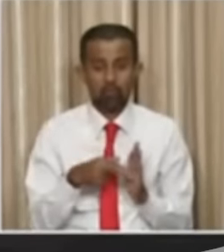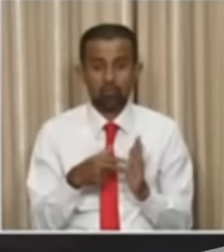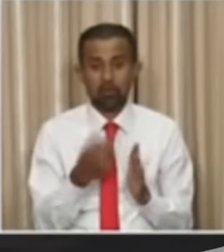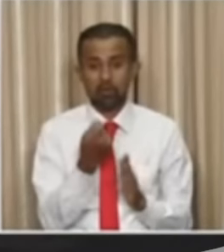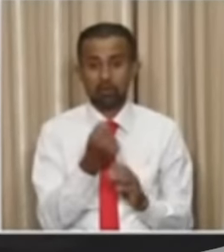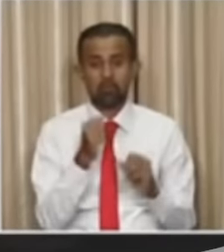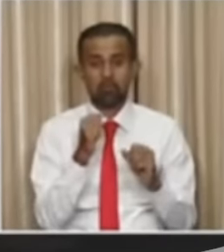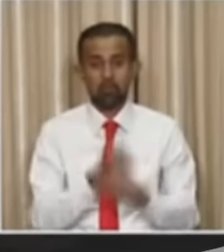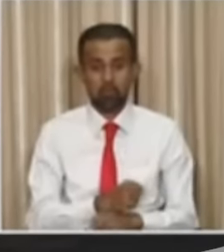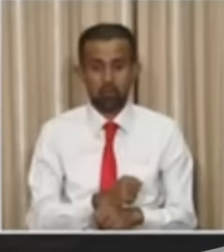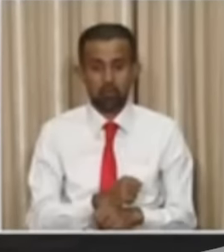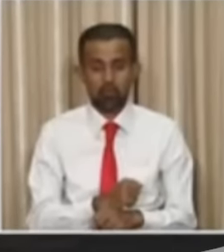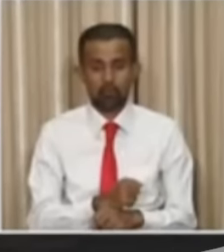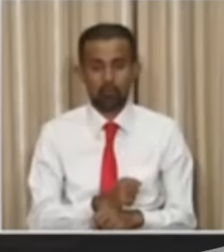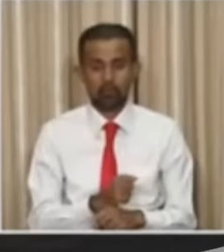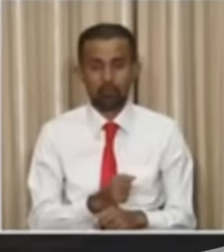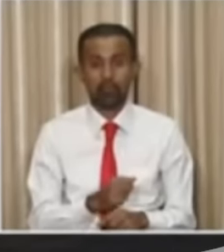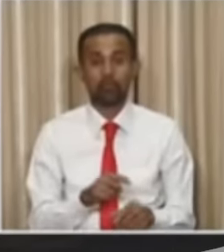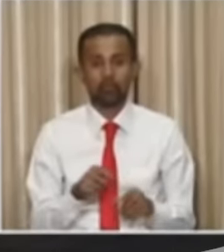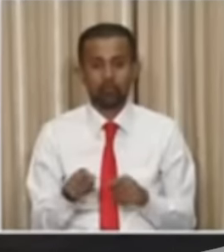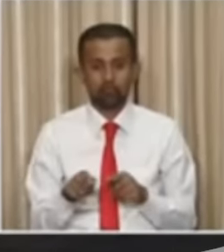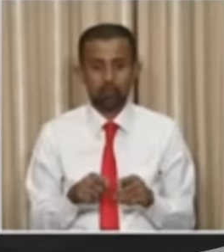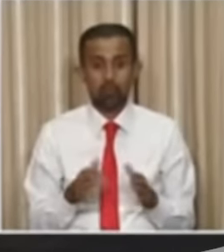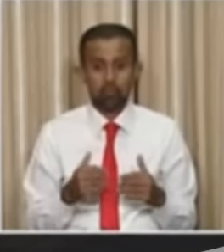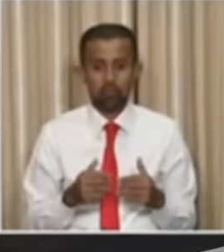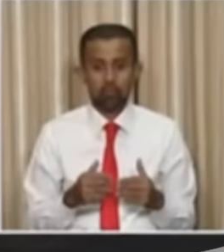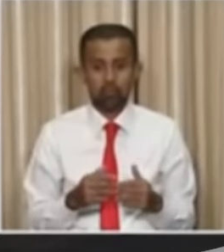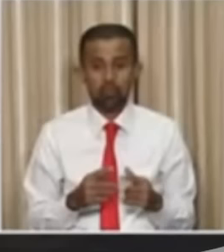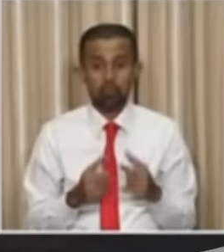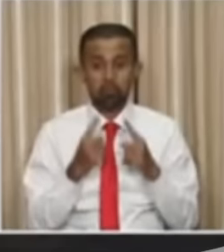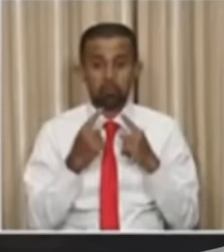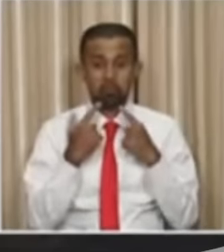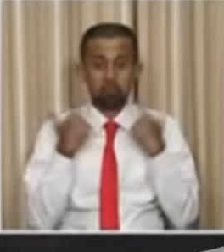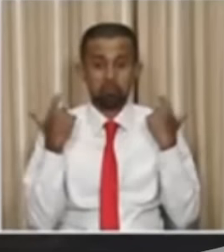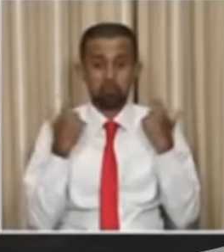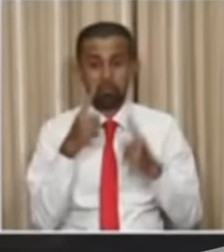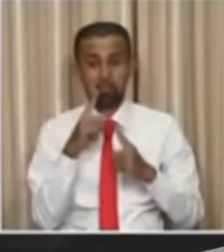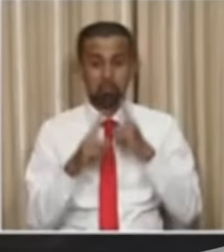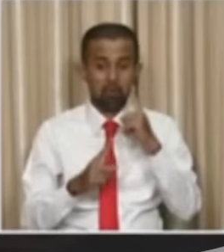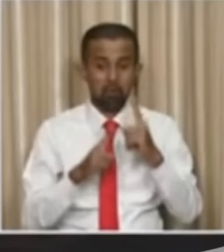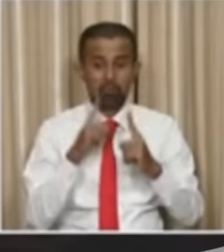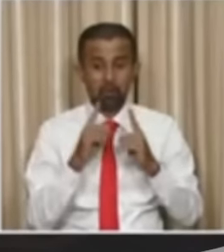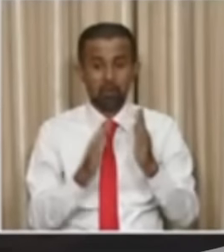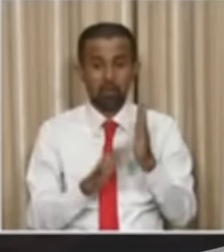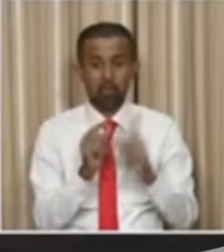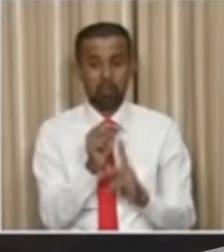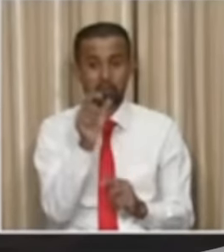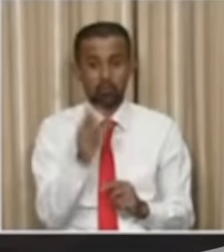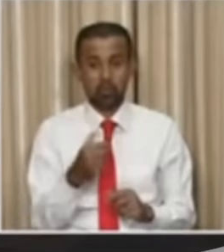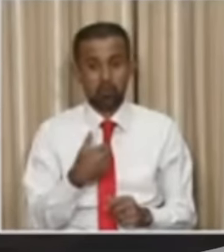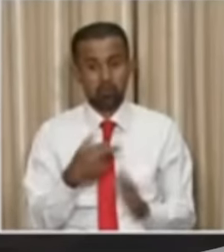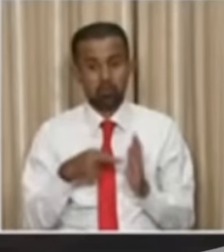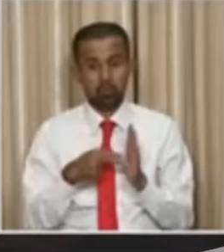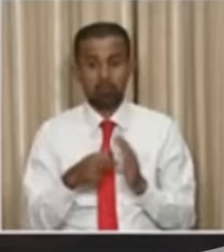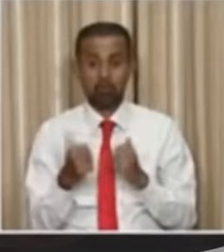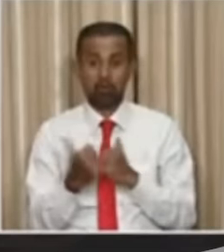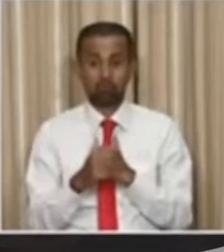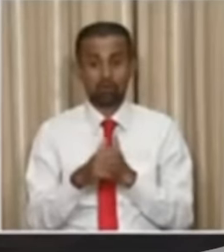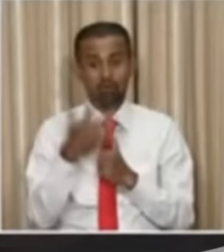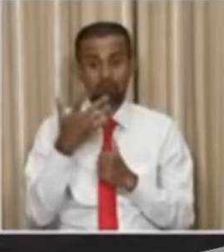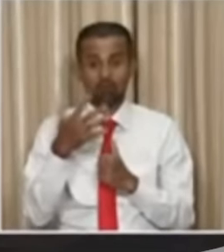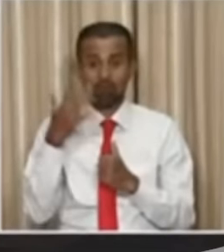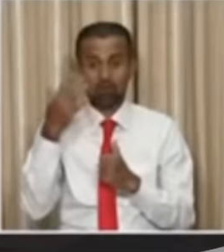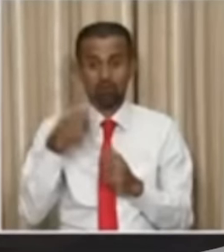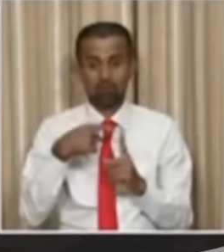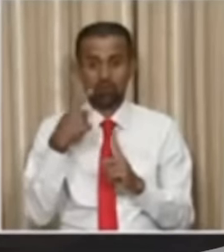වටලා තියෙනවා. ඉතින් එවැනි තත්ත්වයකදී තවත් පාරම්භානෝ ඇමතිවරු මැති ඇමතිවරු අපි ආර්ථිකය හදලා තියෙන්නේ දැන් හොඳ තත්ත්වෙට